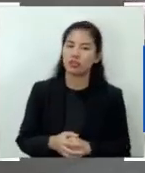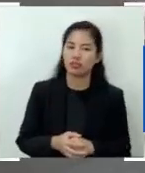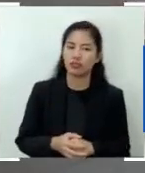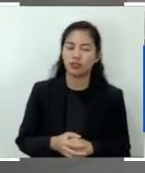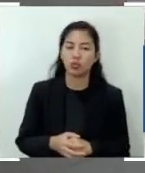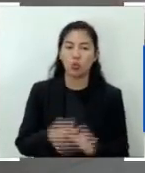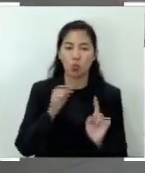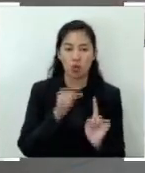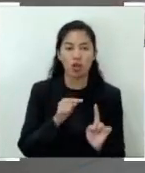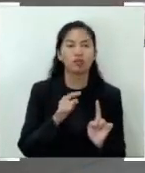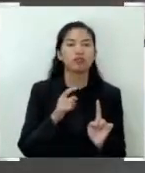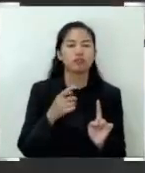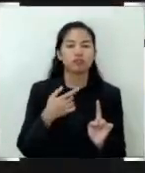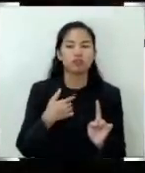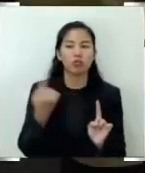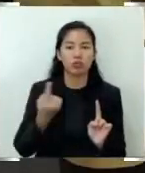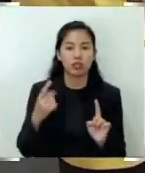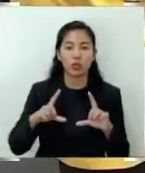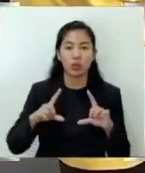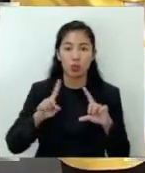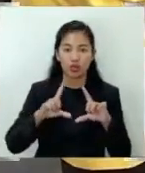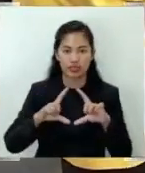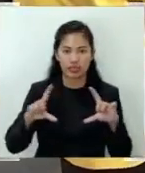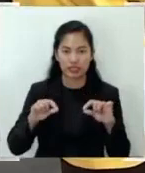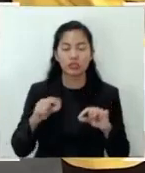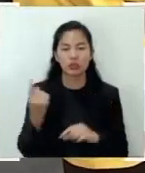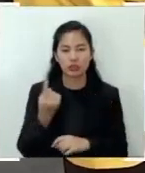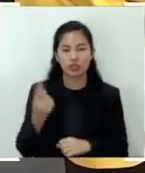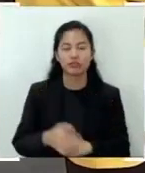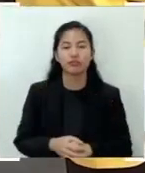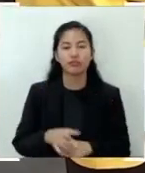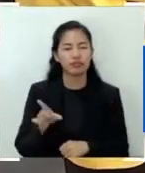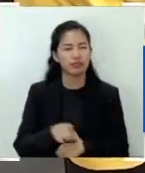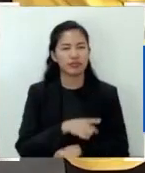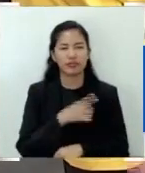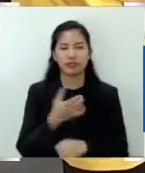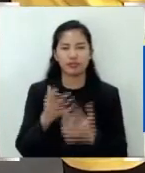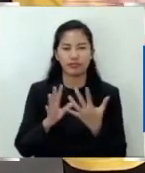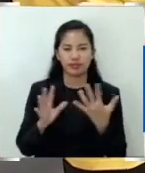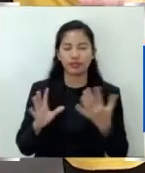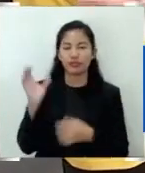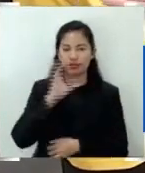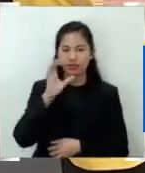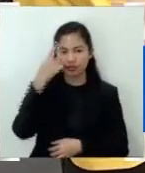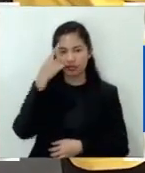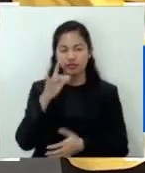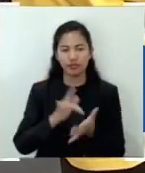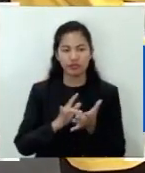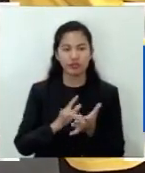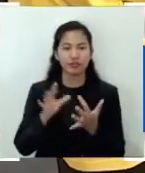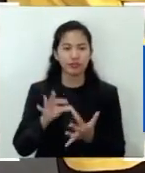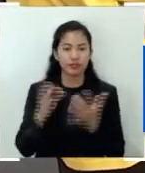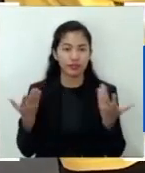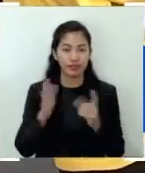available na bigyan isang banig. Mahaba ang pila ng mga naghahanap ng paracetamol lalo na dito sa mga kilalang butika. Kaya